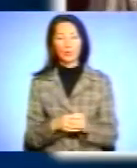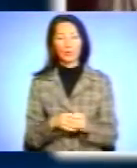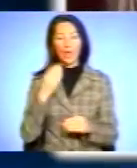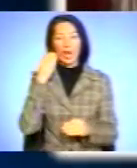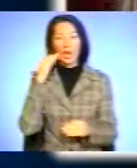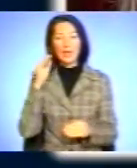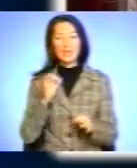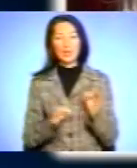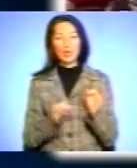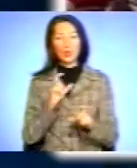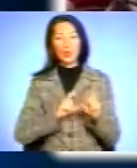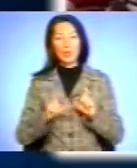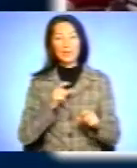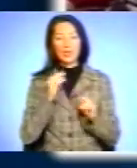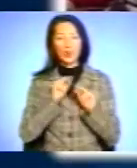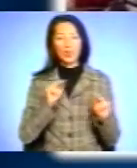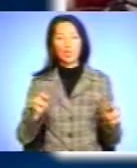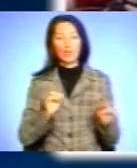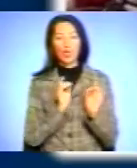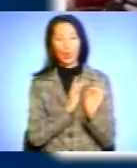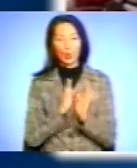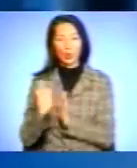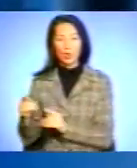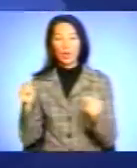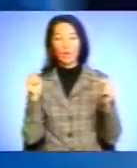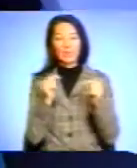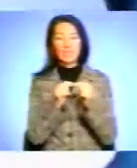Кращі студентські та учнівські гуртожитки визначили на Тернопільщині.